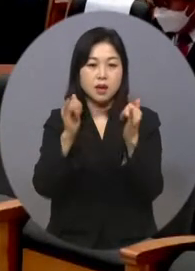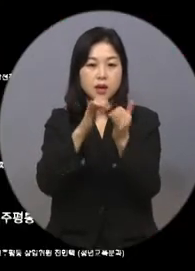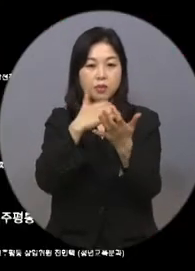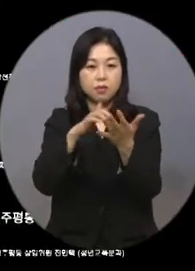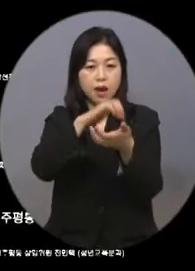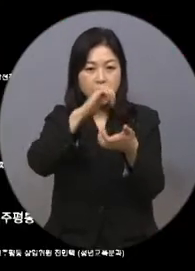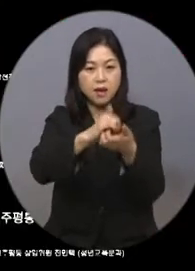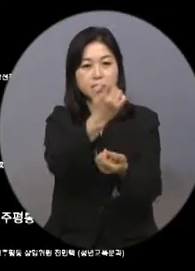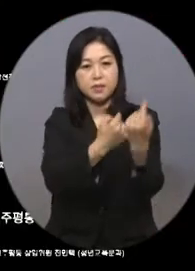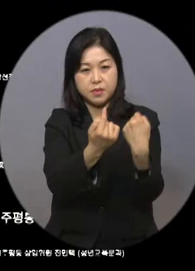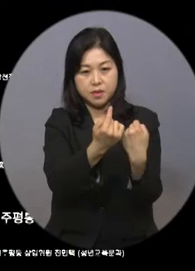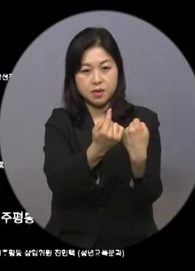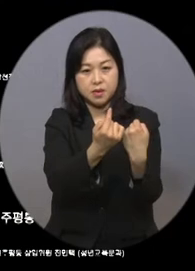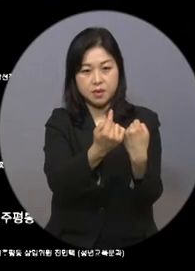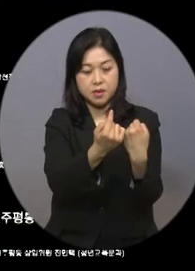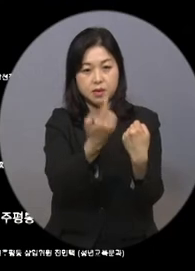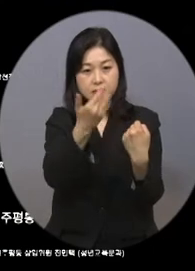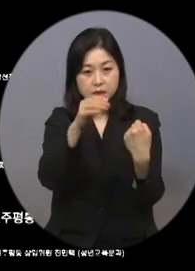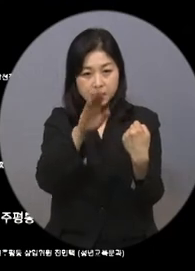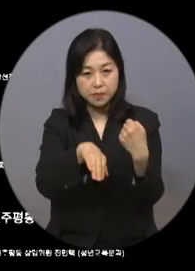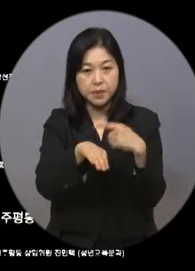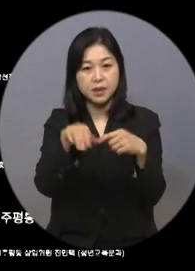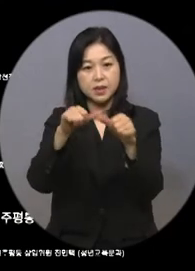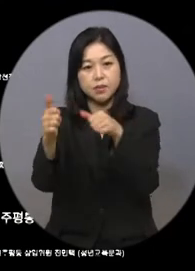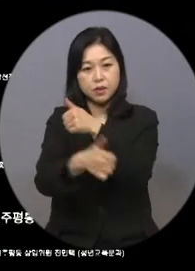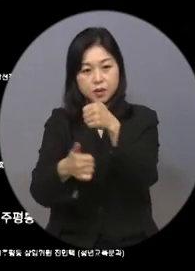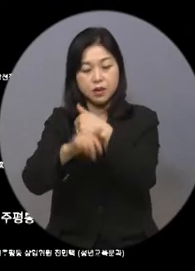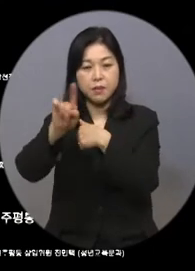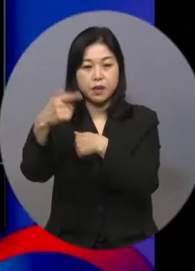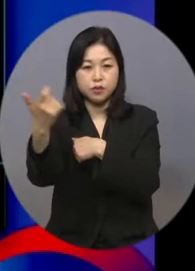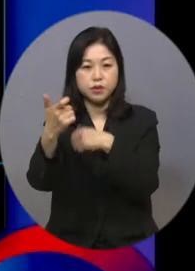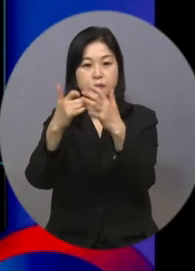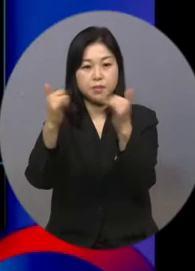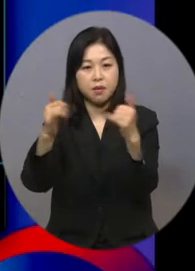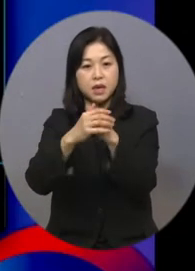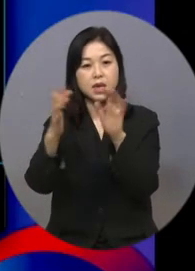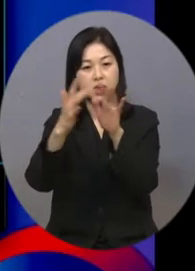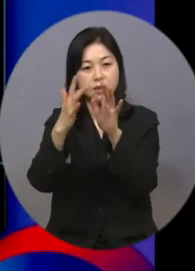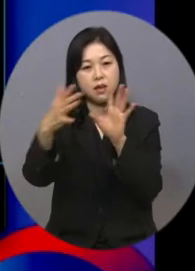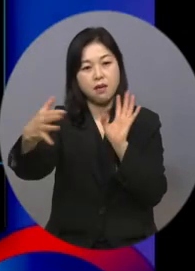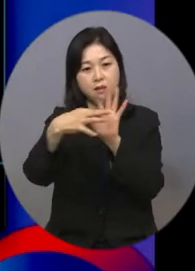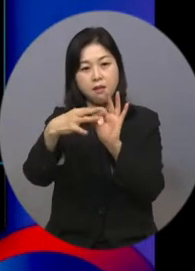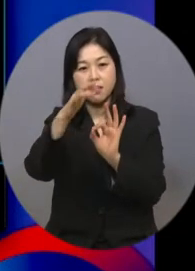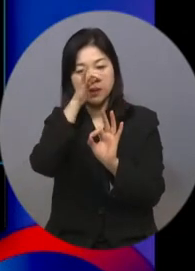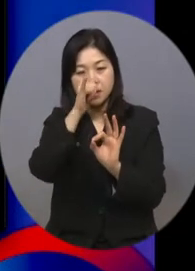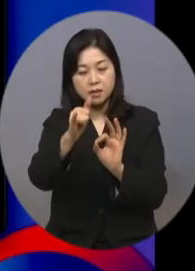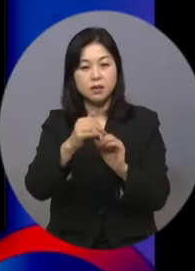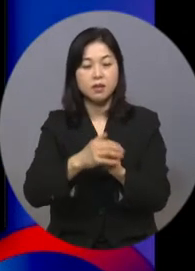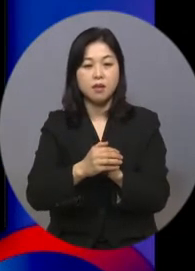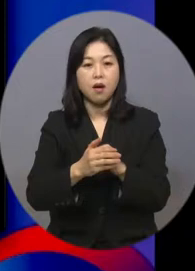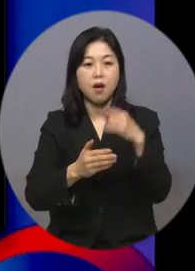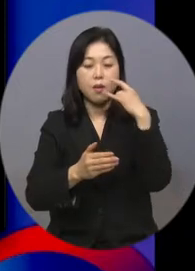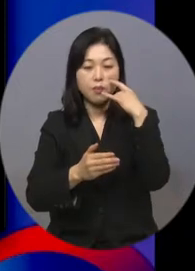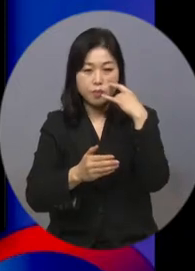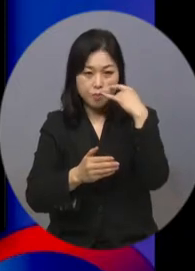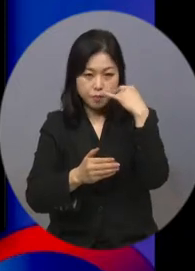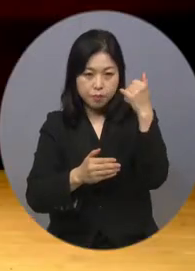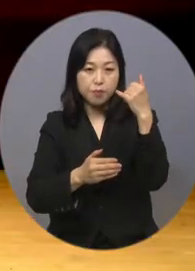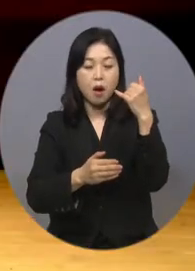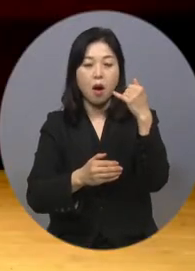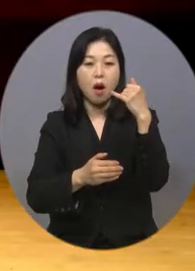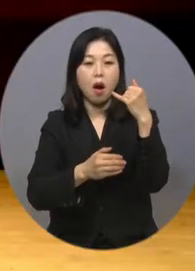가운데 160여 위원들의 적극적인 온라인 참여 모습을 통해 헌법기관 자문위원으로서의